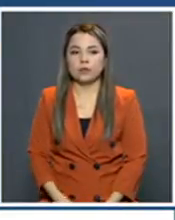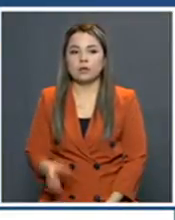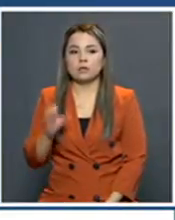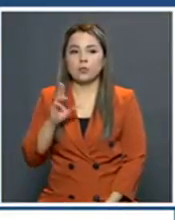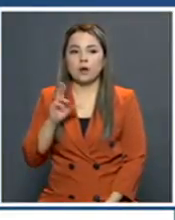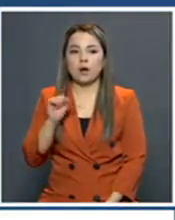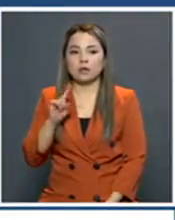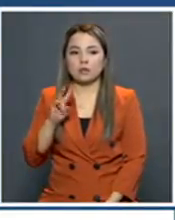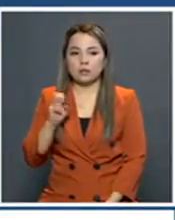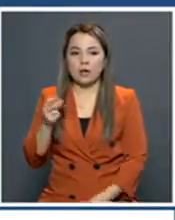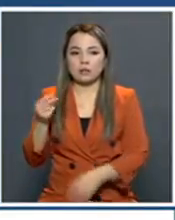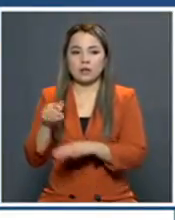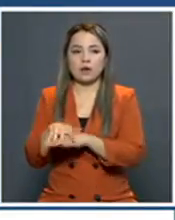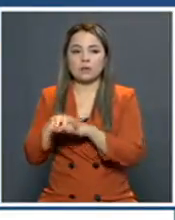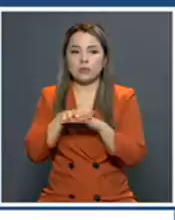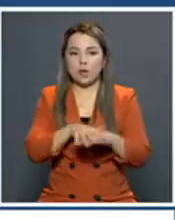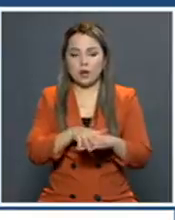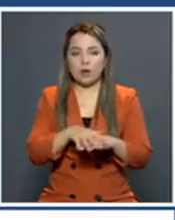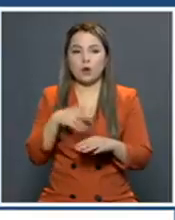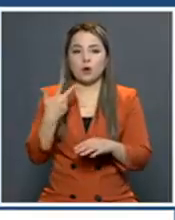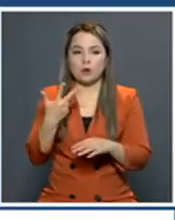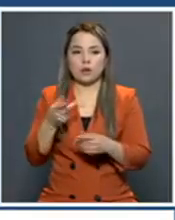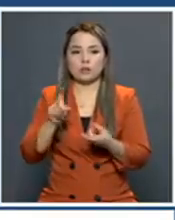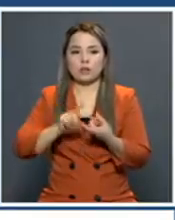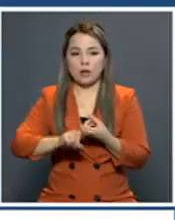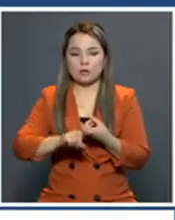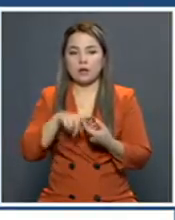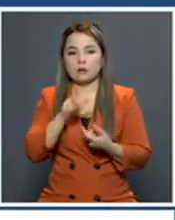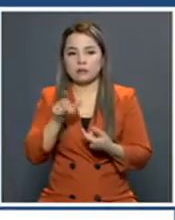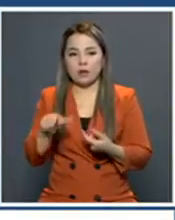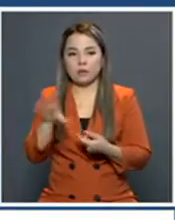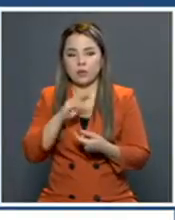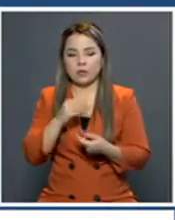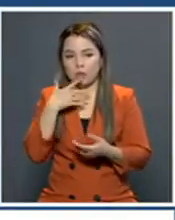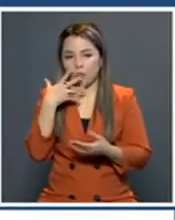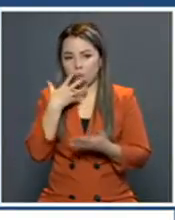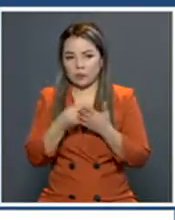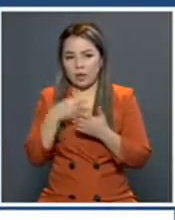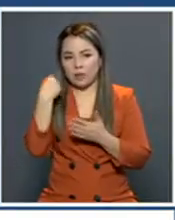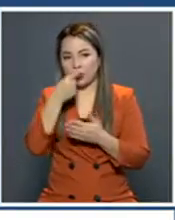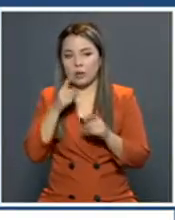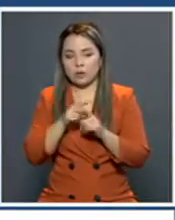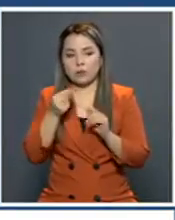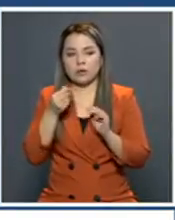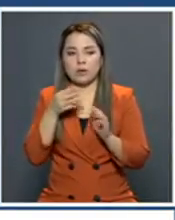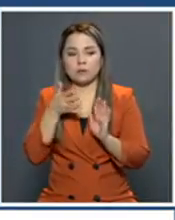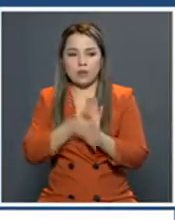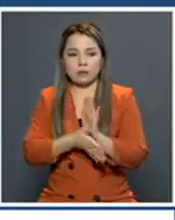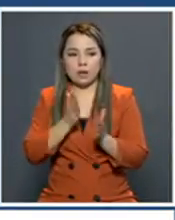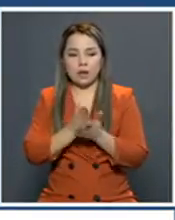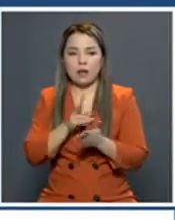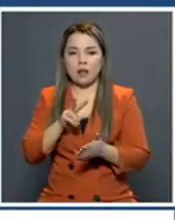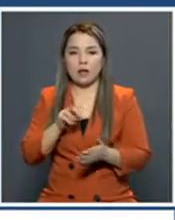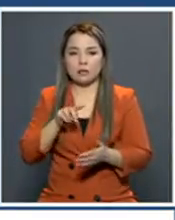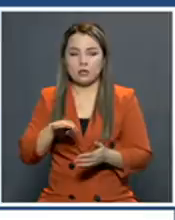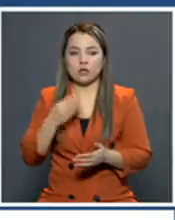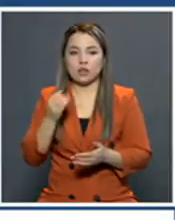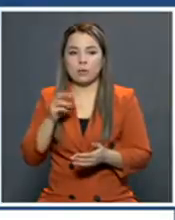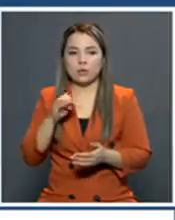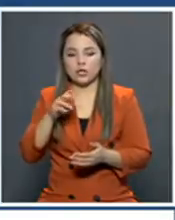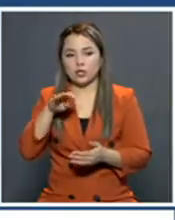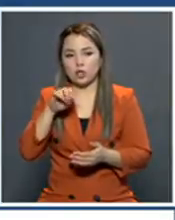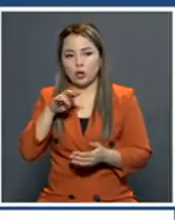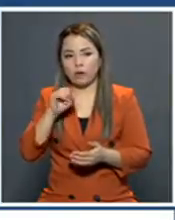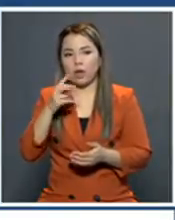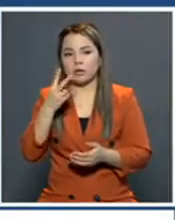Самұрық қазынадан бөлінген қаржыны үш сыбайлас жеке пайдаларына жаратқаны анықталды. Қазір Аманбек Құлшықов пен Ләззат Шамшиева екі айға қамауға алынған.